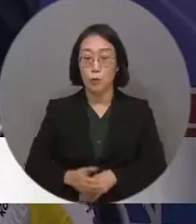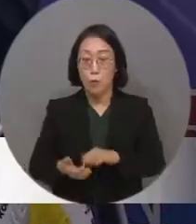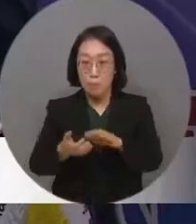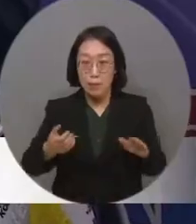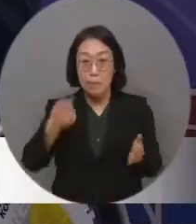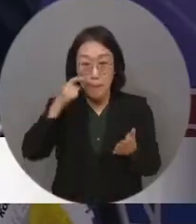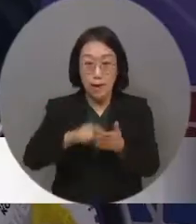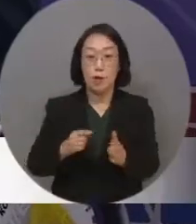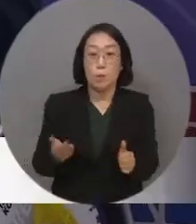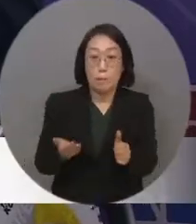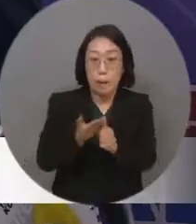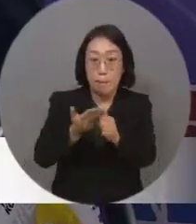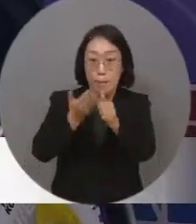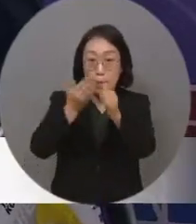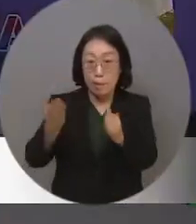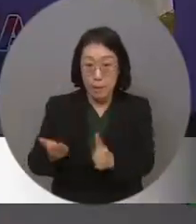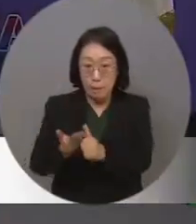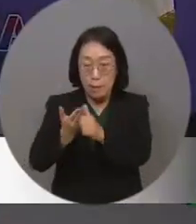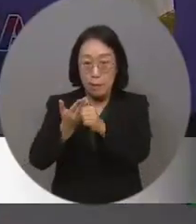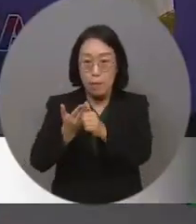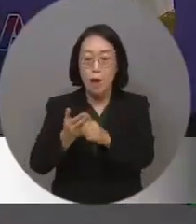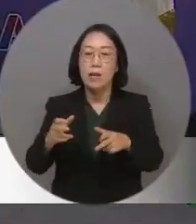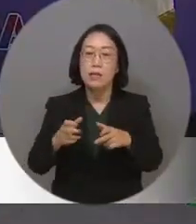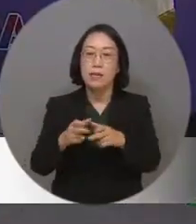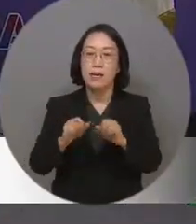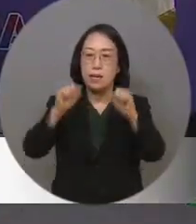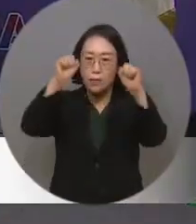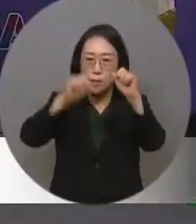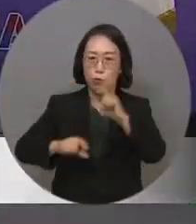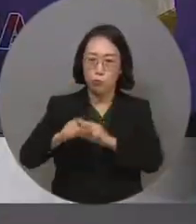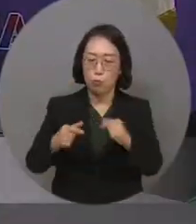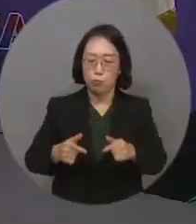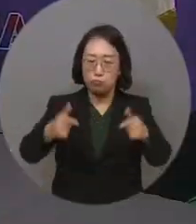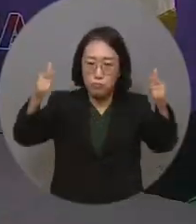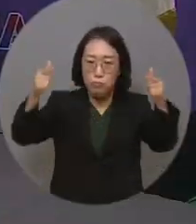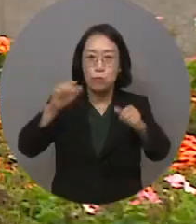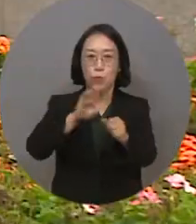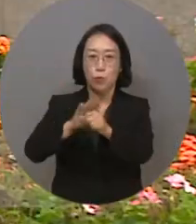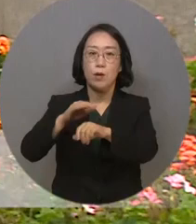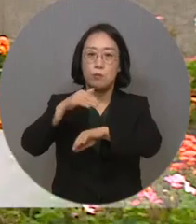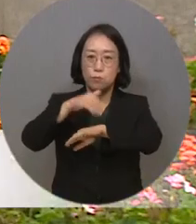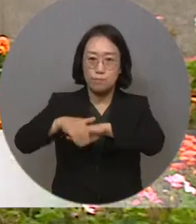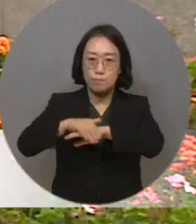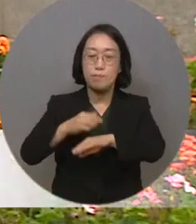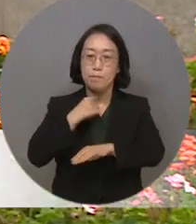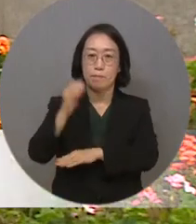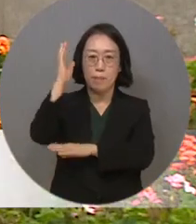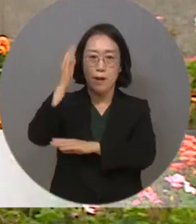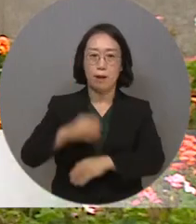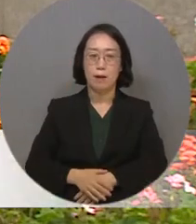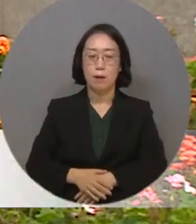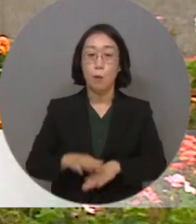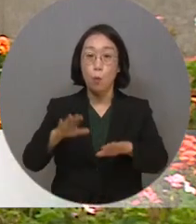통해 앞으로 장애인 체육의 발전을 도모하겠다는 뜻을 밝히기도 했습니다. 올해 아마